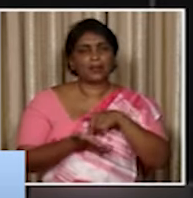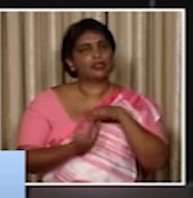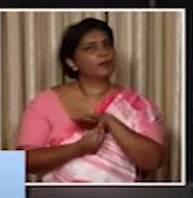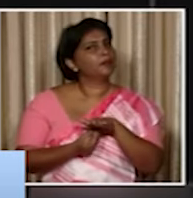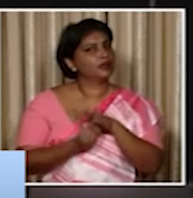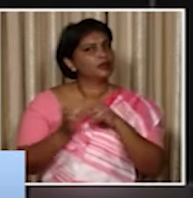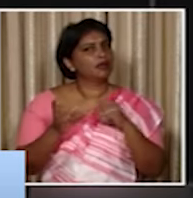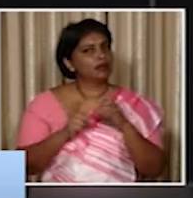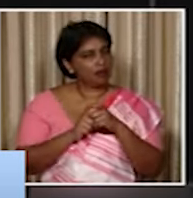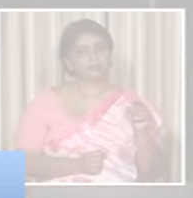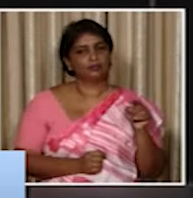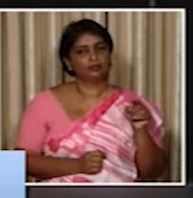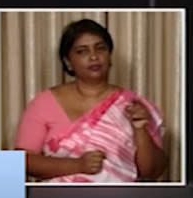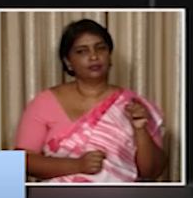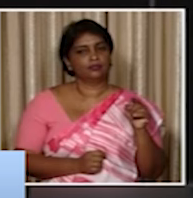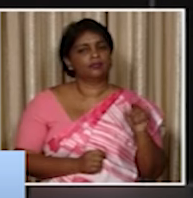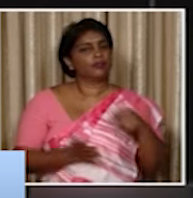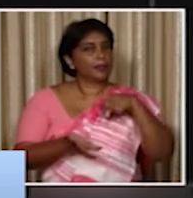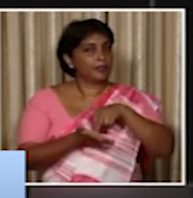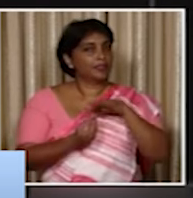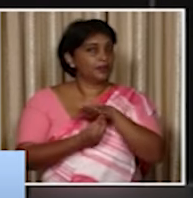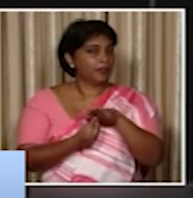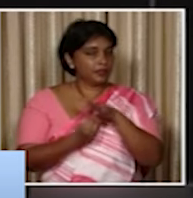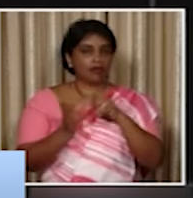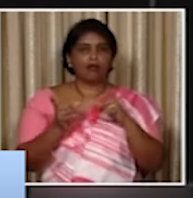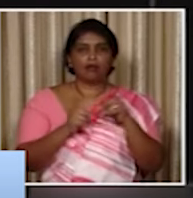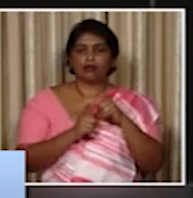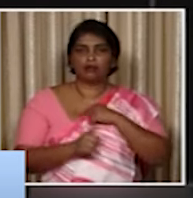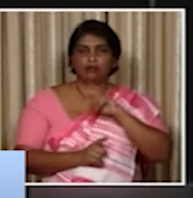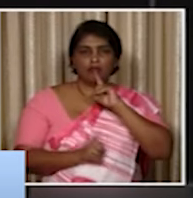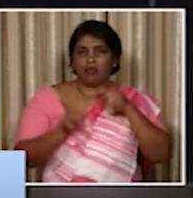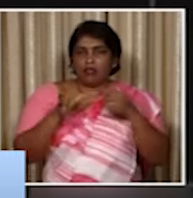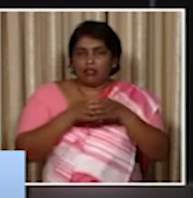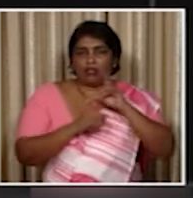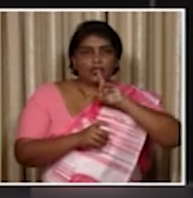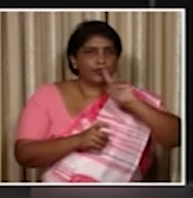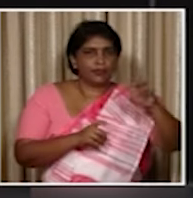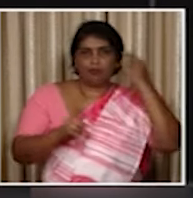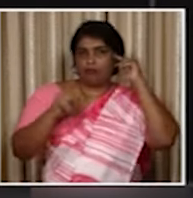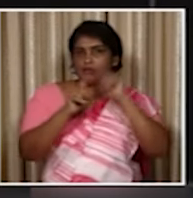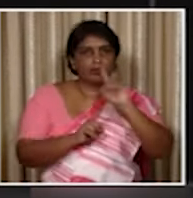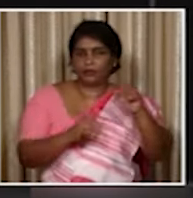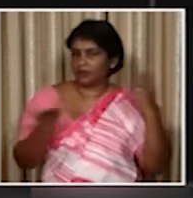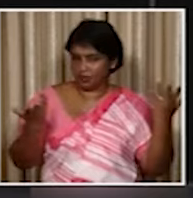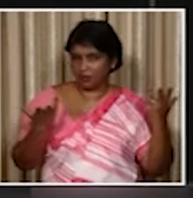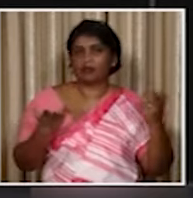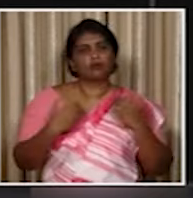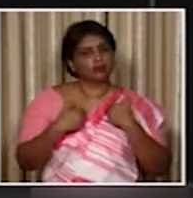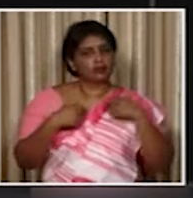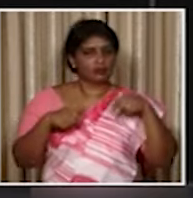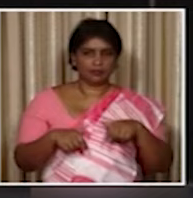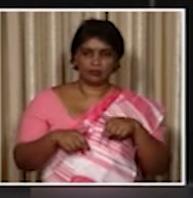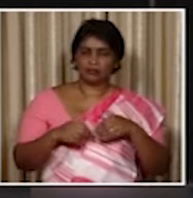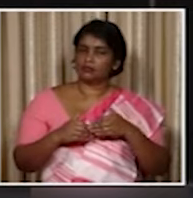පරිසර අධිකාරියේ පරීක්ෂණයක් පවත්වනවා. මධ්‍යම පරිසර අධිකාරියට දැනුම් දීලා නැහැ. මේ සම්බන්ධව දැනුම් දීලා තිබුණ නැහැ. අපි මේ